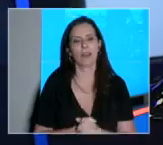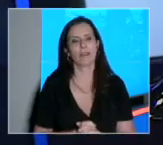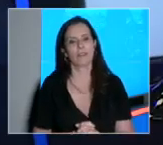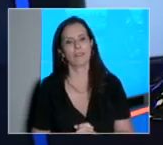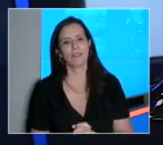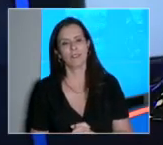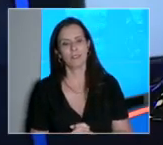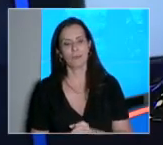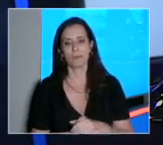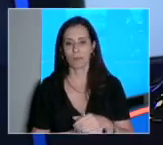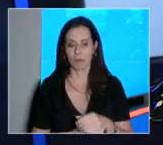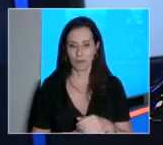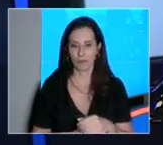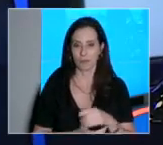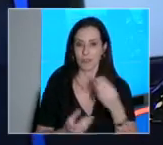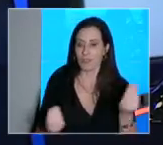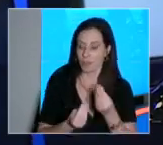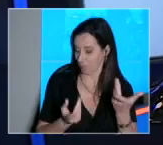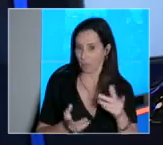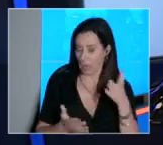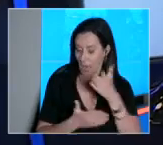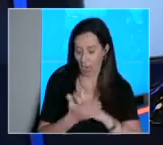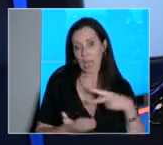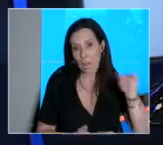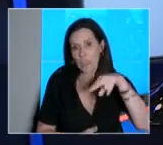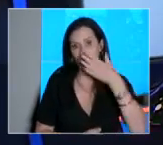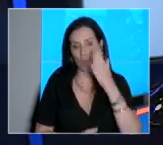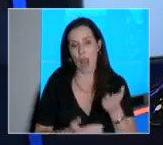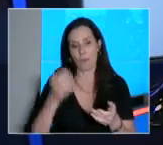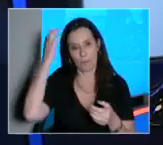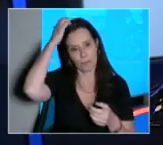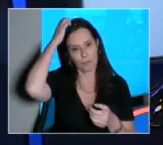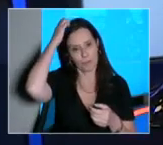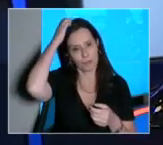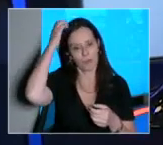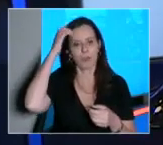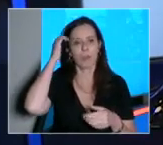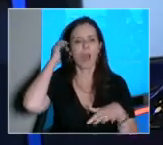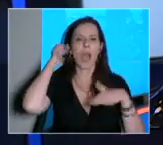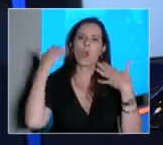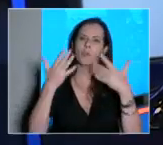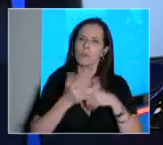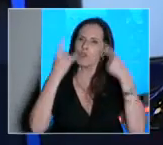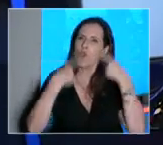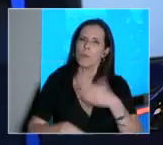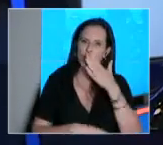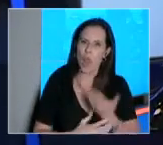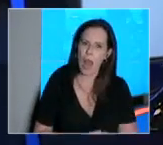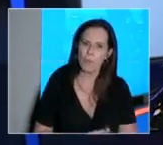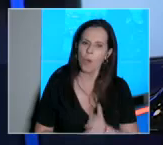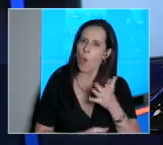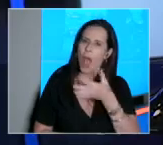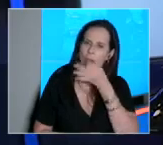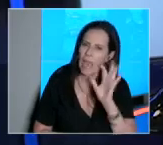לשאול אותך, תראה, עכשיו זה קטע, כן, תראה. מאבני הכותל. זה חלק מהסיבוב, זה חלק מה... אז אני רוצה לשאול אותך, אחרי כל הסיפור הזה של יום ירושלים,